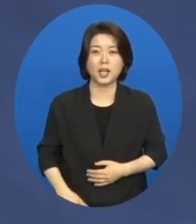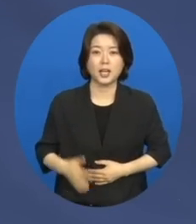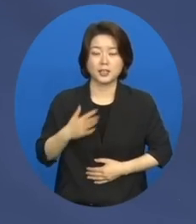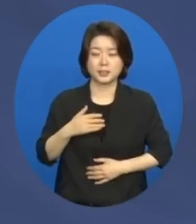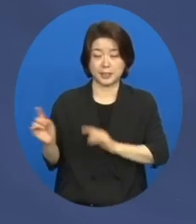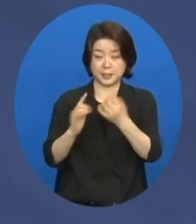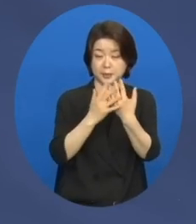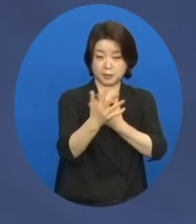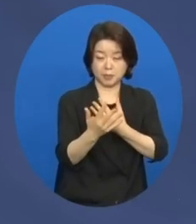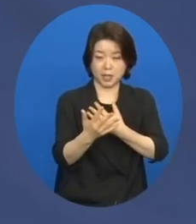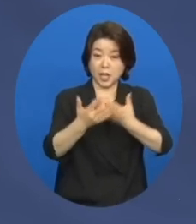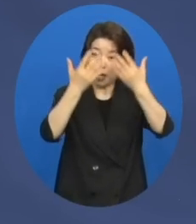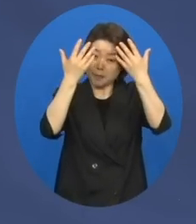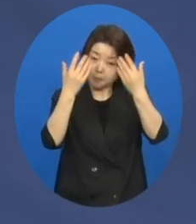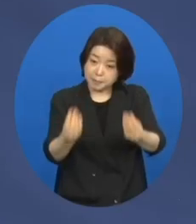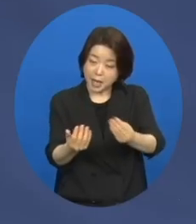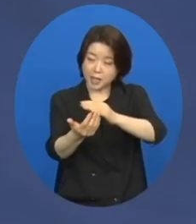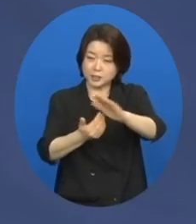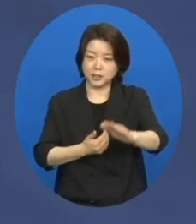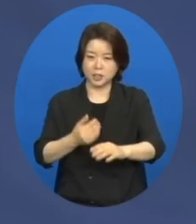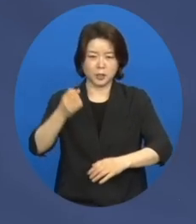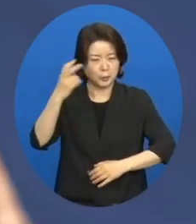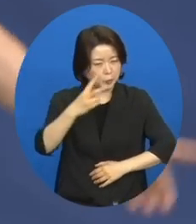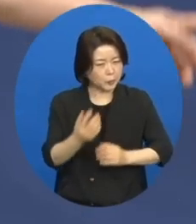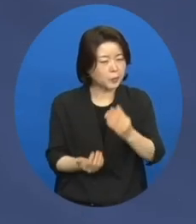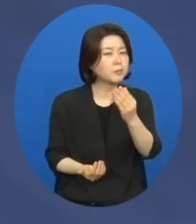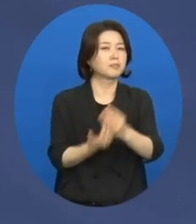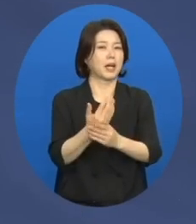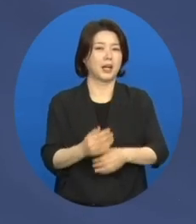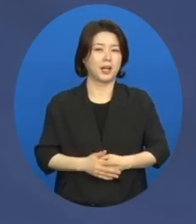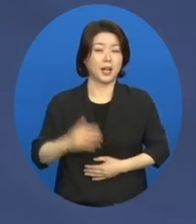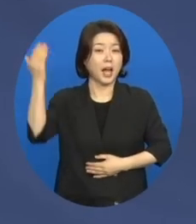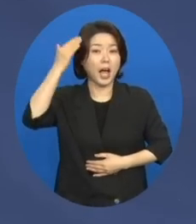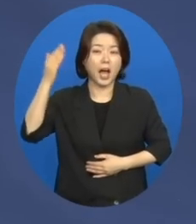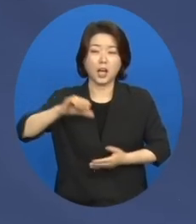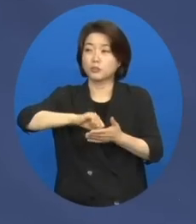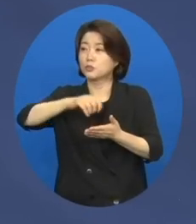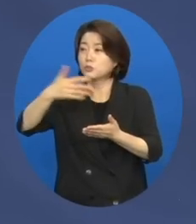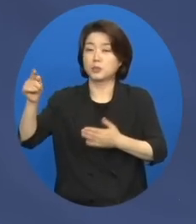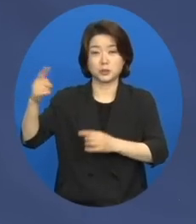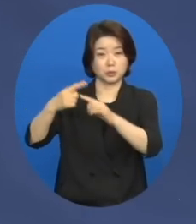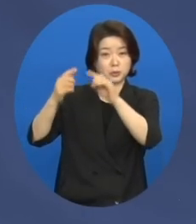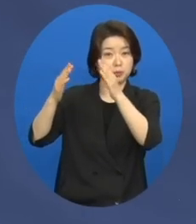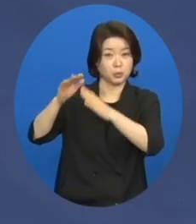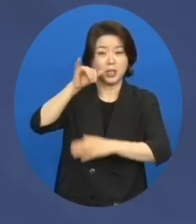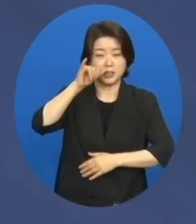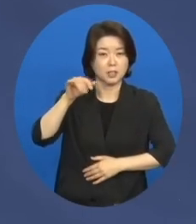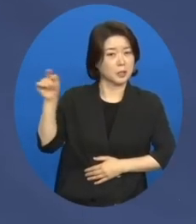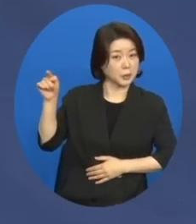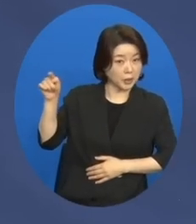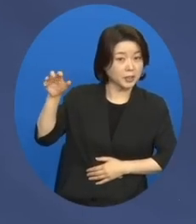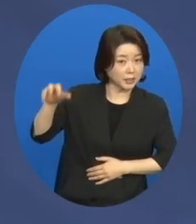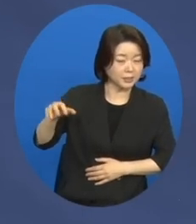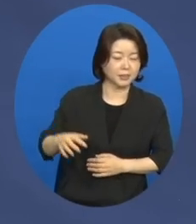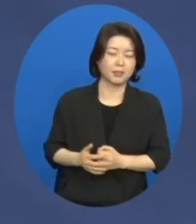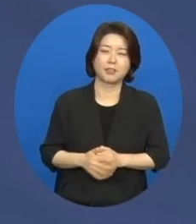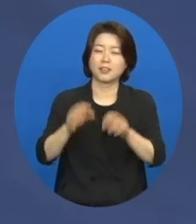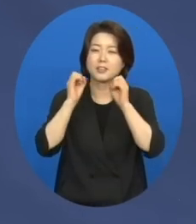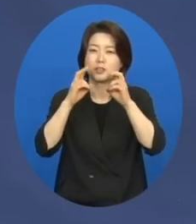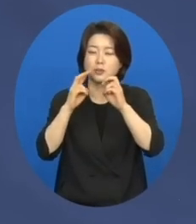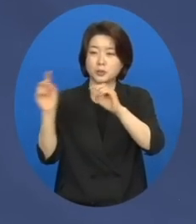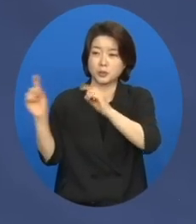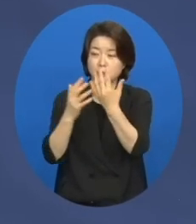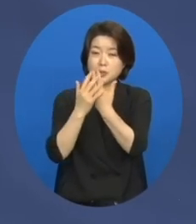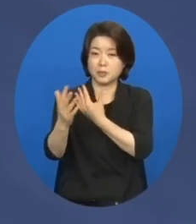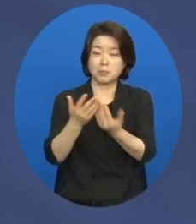집회를 마치기 전에 반드시 사건이 터져요. 요 한국의 유명한 교회 한 교회가 있는데 거기서 선교 집회를